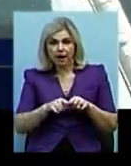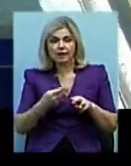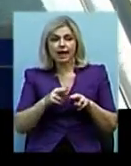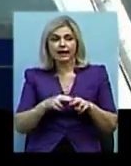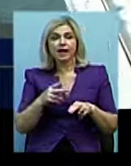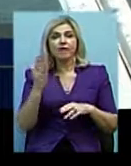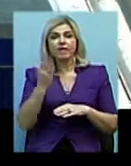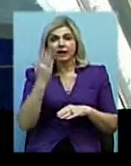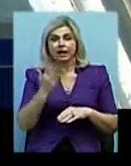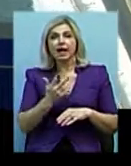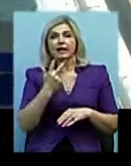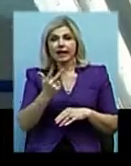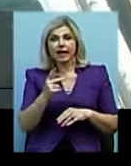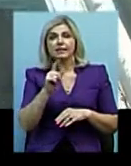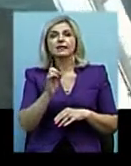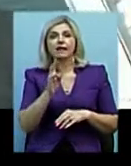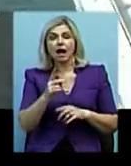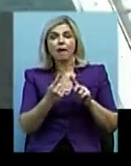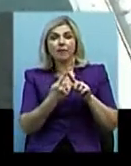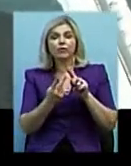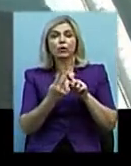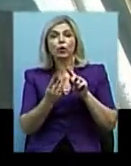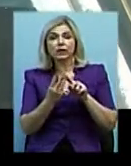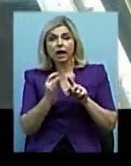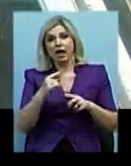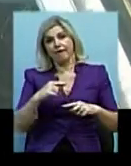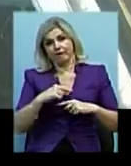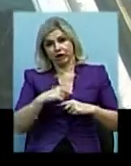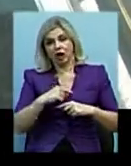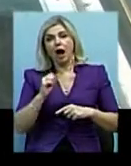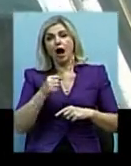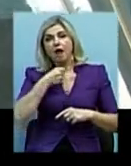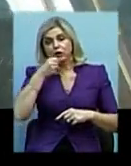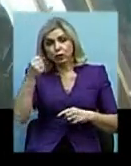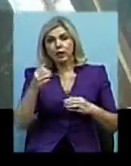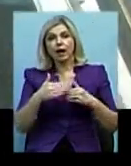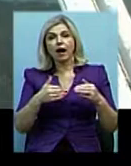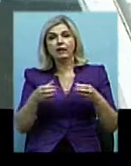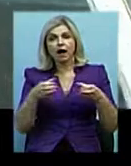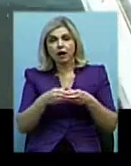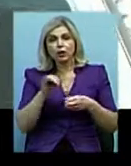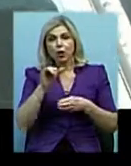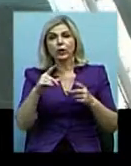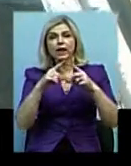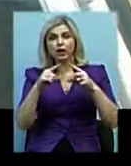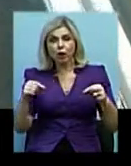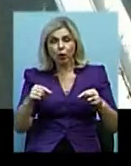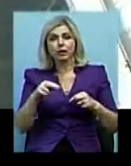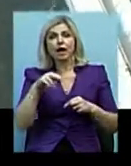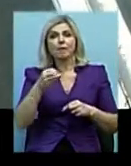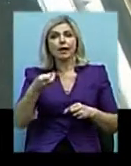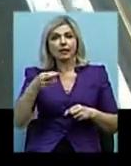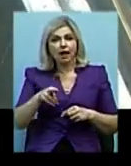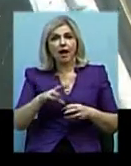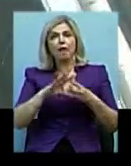трикутник. Пройти три знаки. Перший, другий, третій і фінішувати. А дорослі класи, у них трикутник «Петля». Гонка в середньому